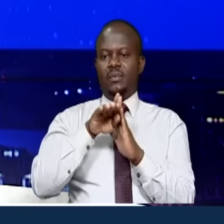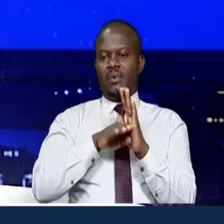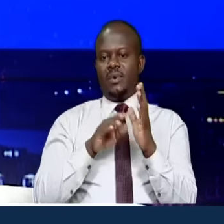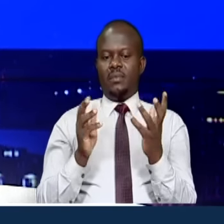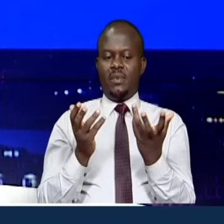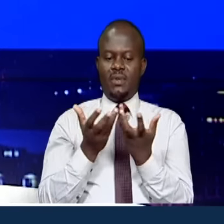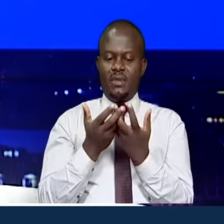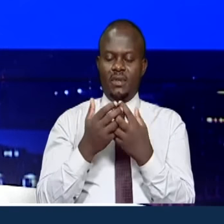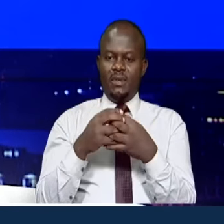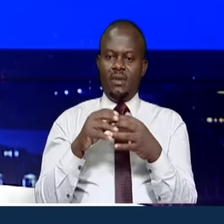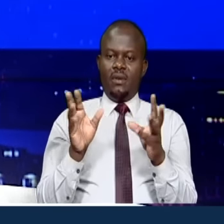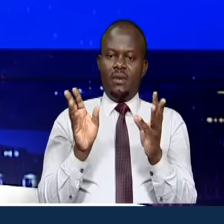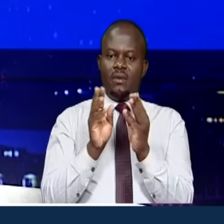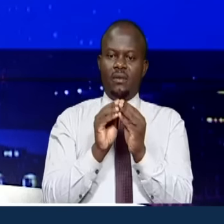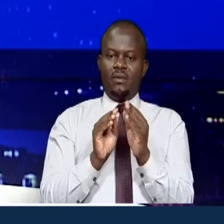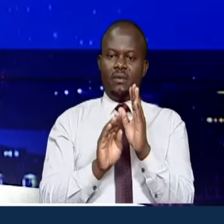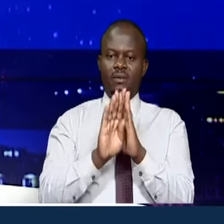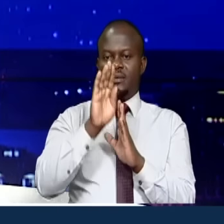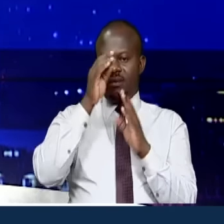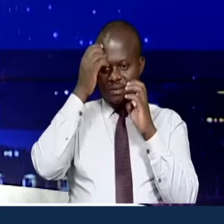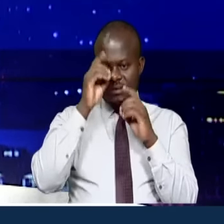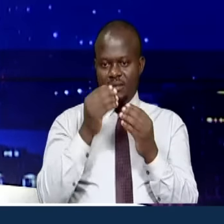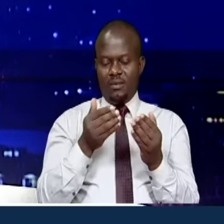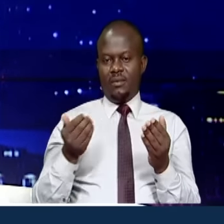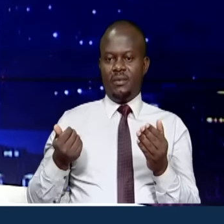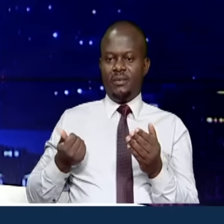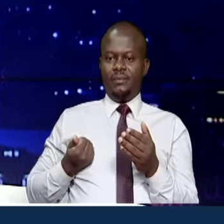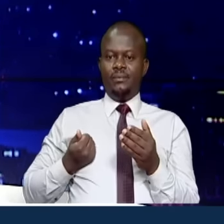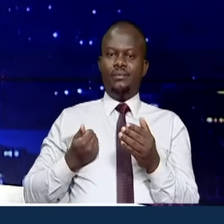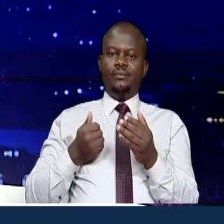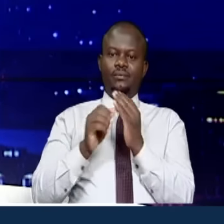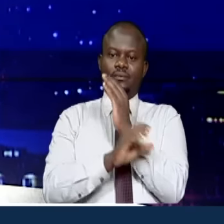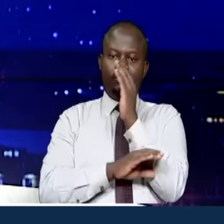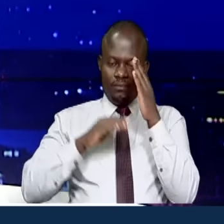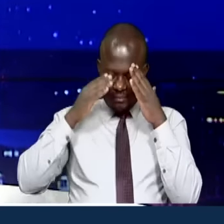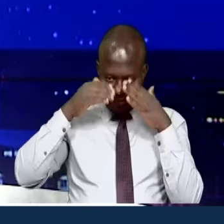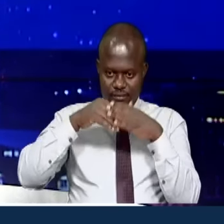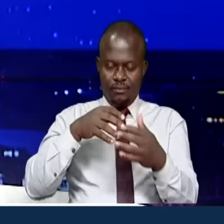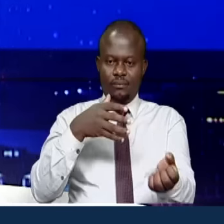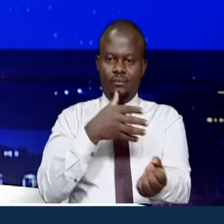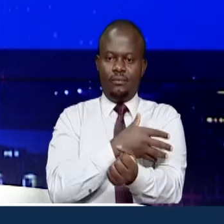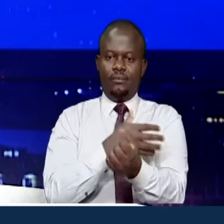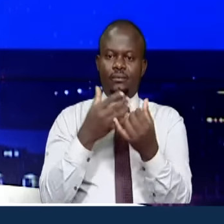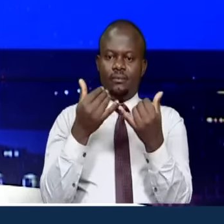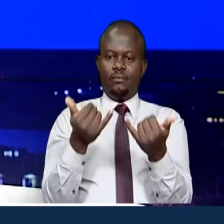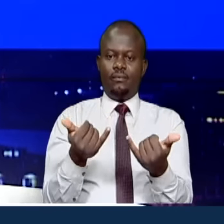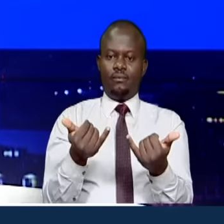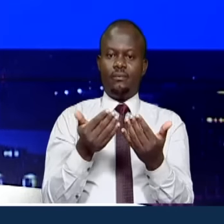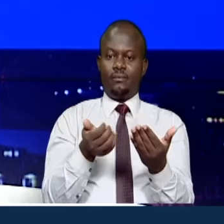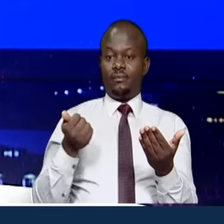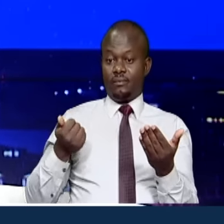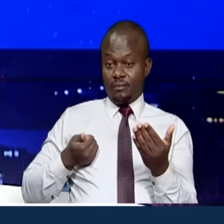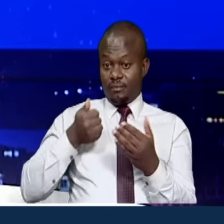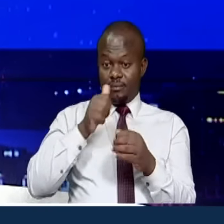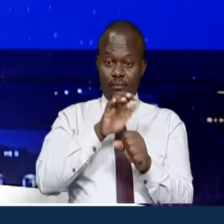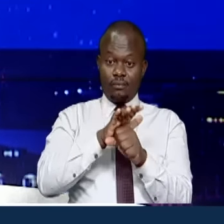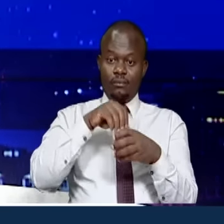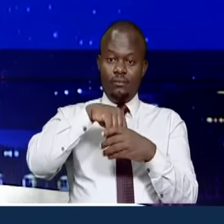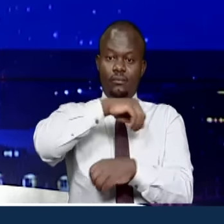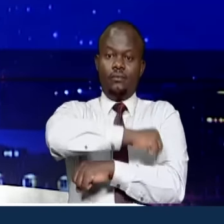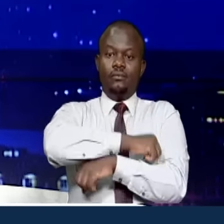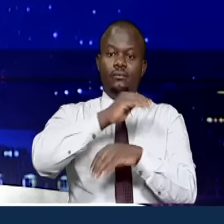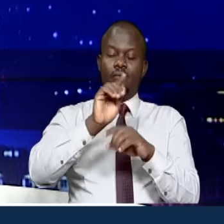zikomatanije zo guteza imbere uburezi bw'umwana w'umukobwa igihugu cyashyizemo imbaraga. Kuri ubu abakobwa nibo benshi mu banyeshuri